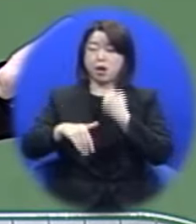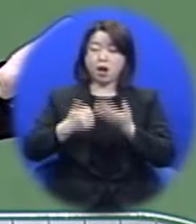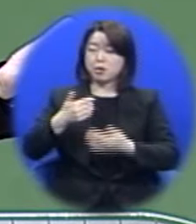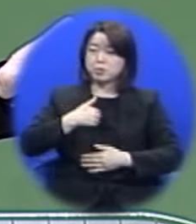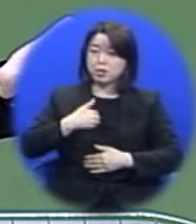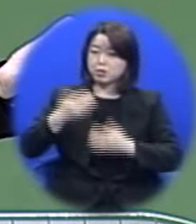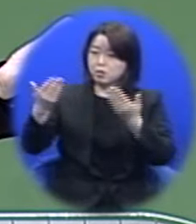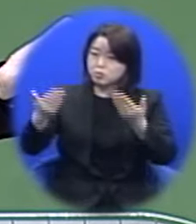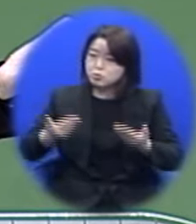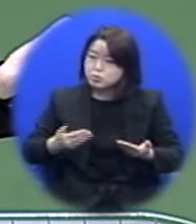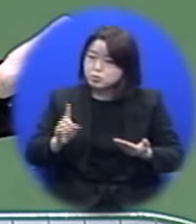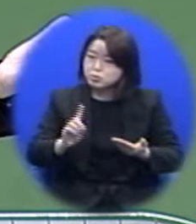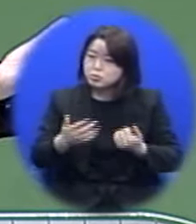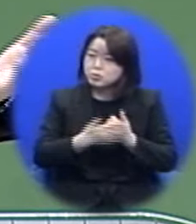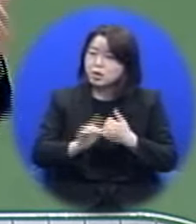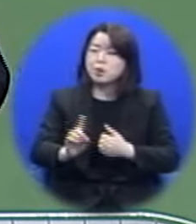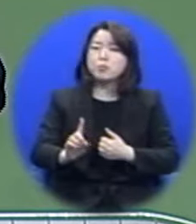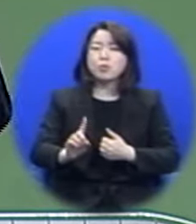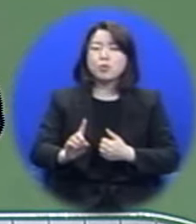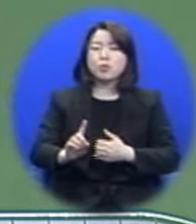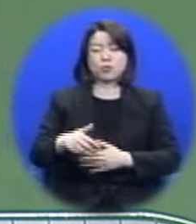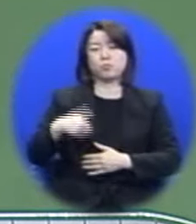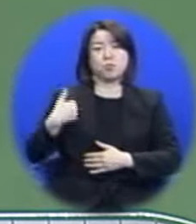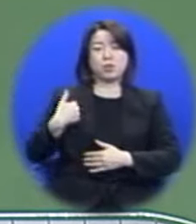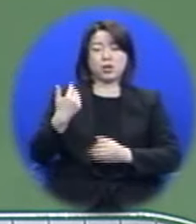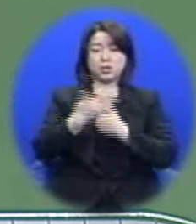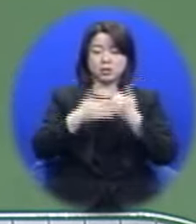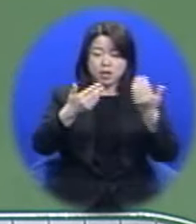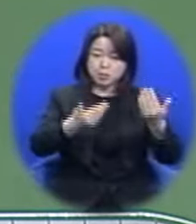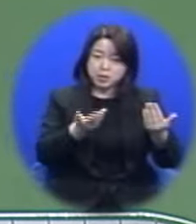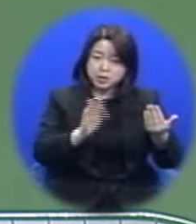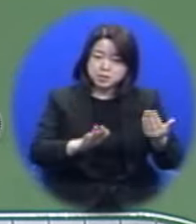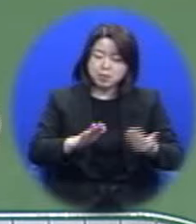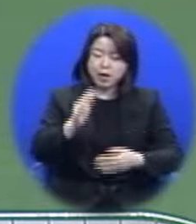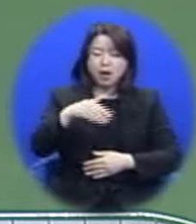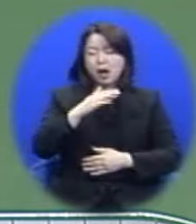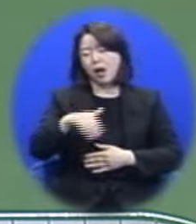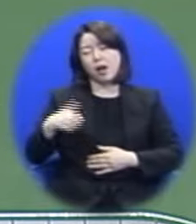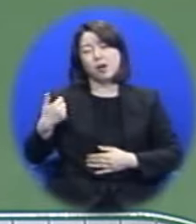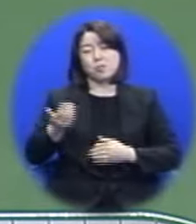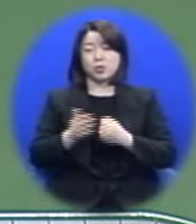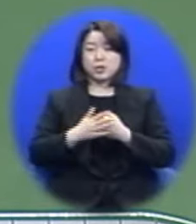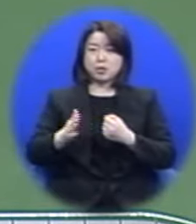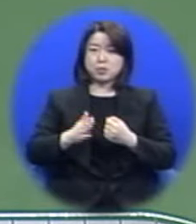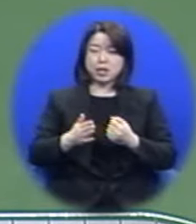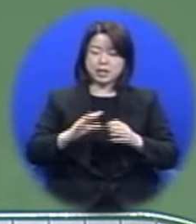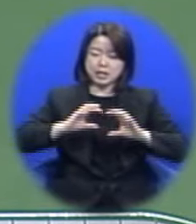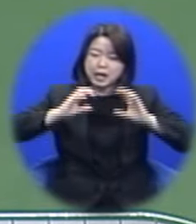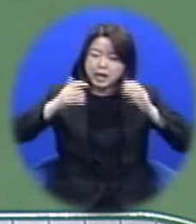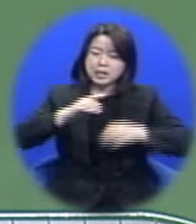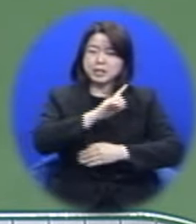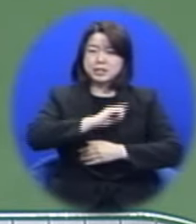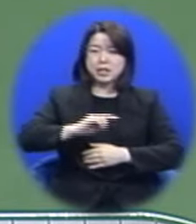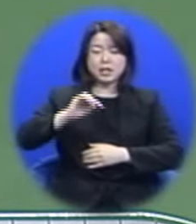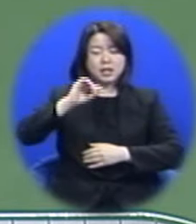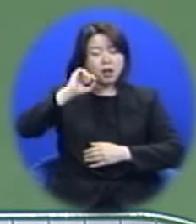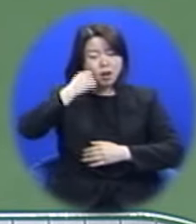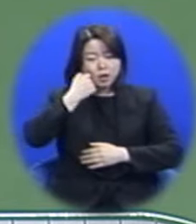은혜를 주셨지? 그러니까 은혜를 받고도 전혀 모르니 이게 세상에서 가장 어려운 수학